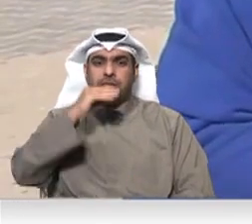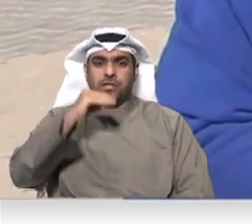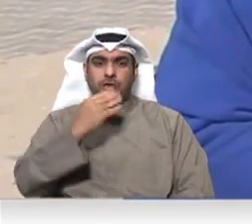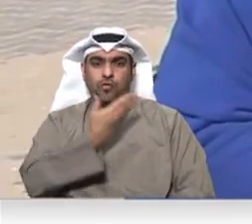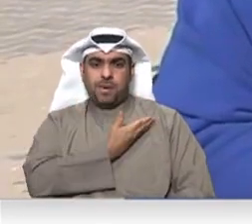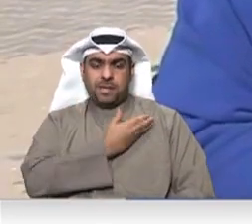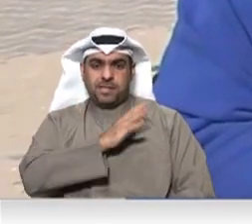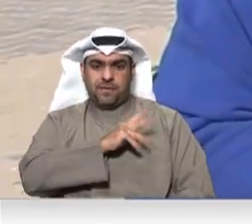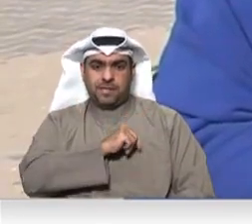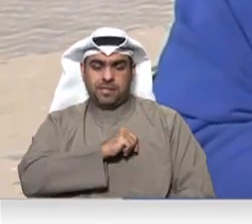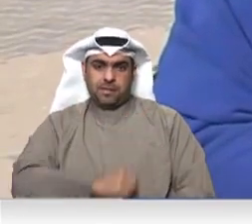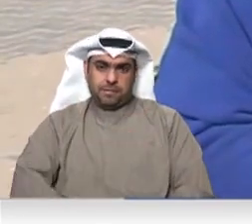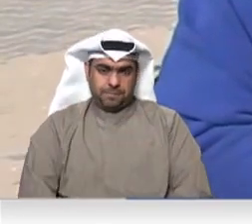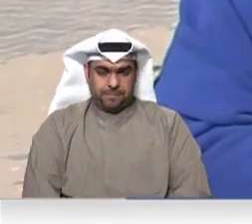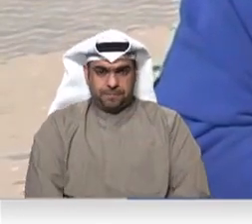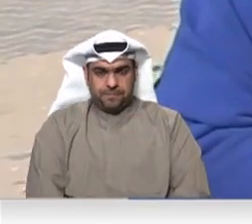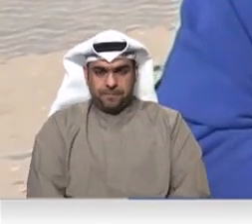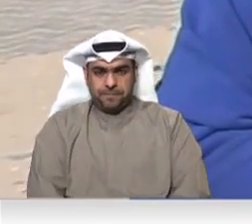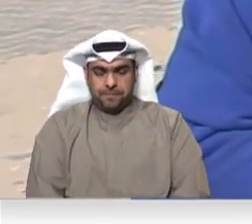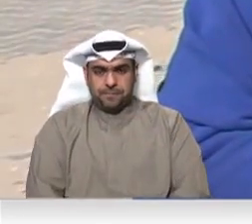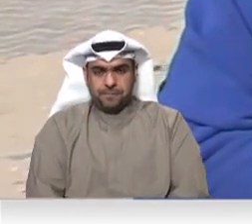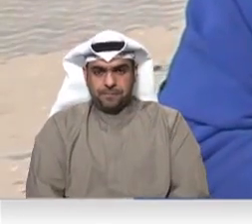غزة، فلسطين.